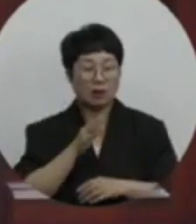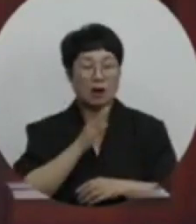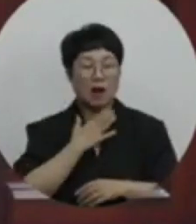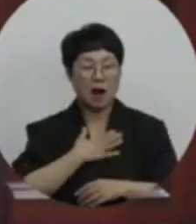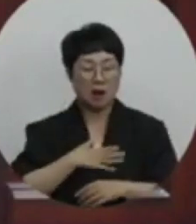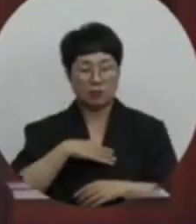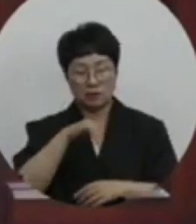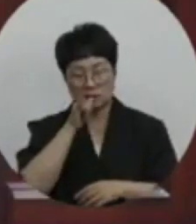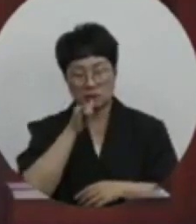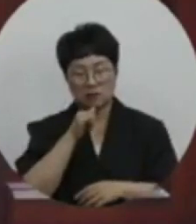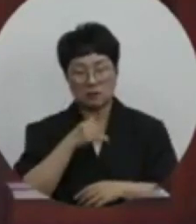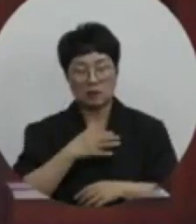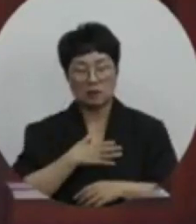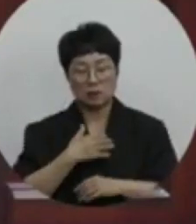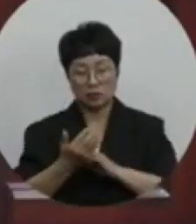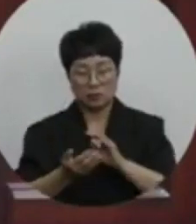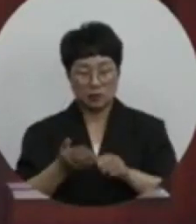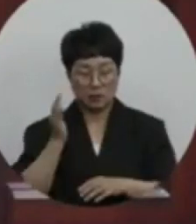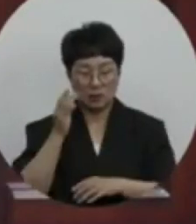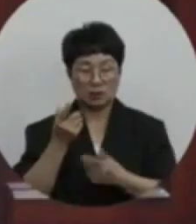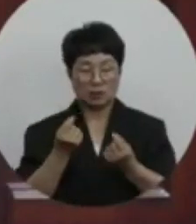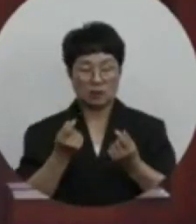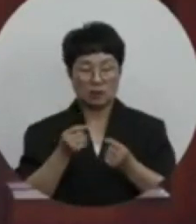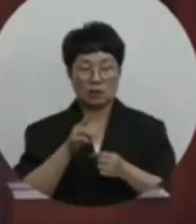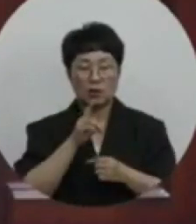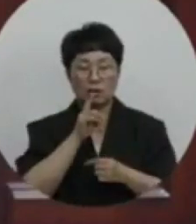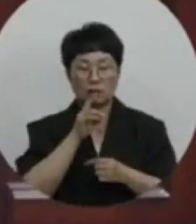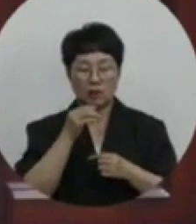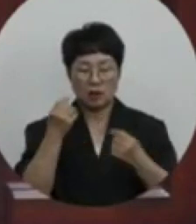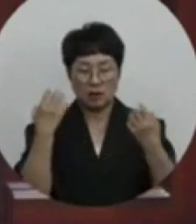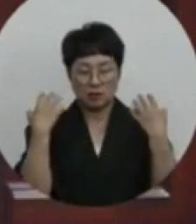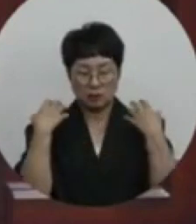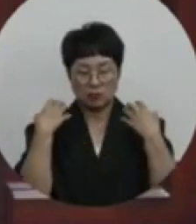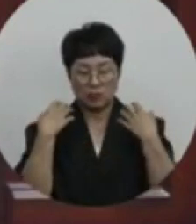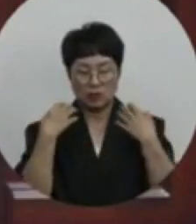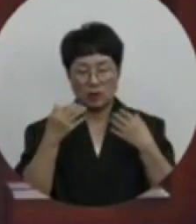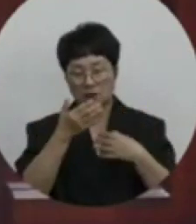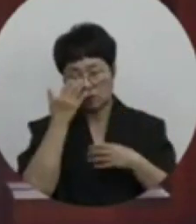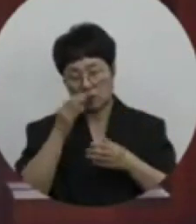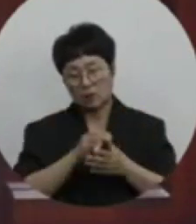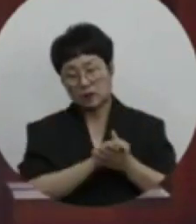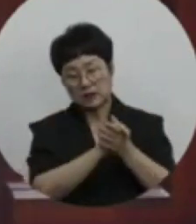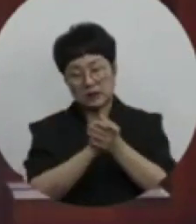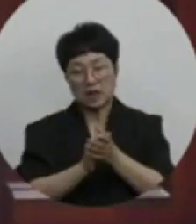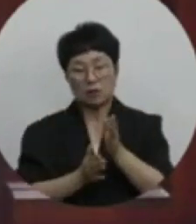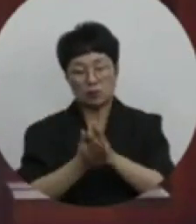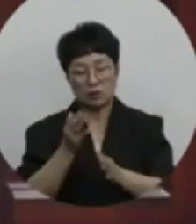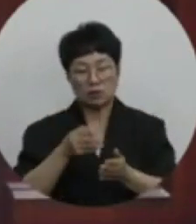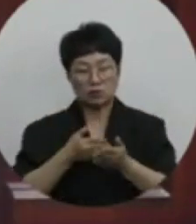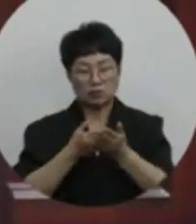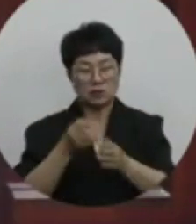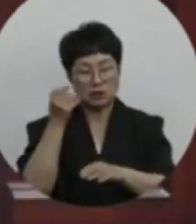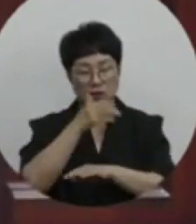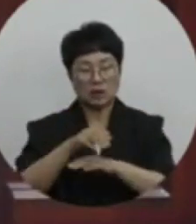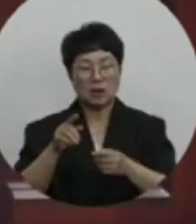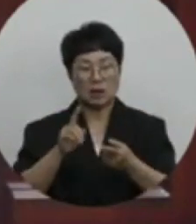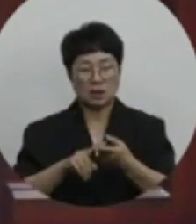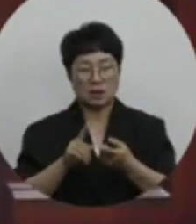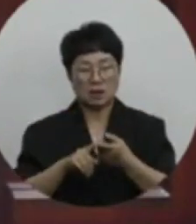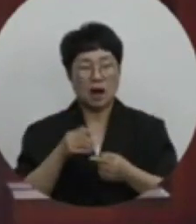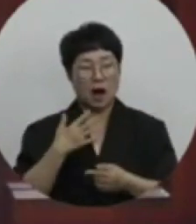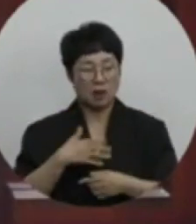있습니다. 앞에서 언급했던 중앙정부의 청년 친화도시 추진 계획에 대해 집행부에서도 이미